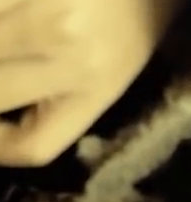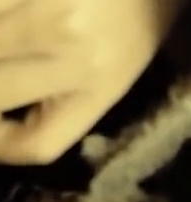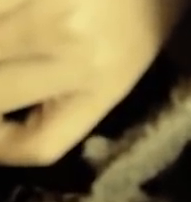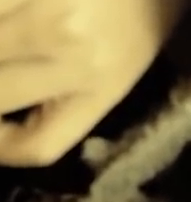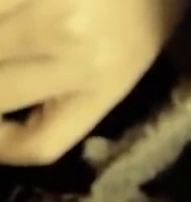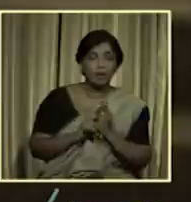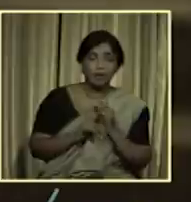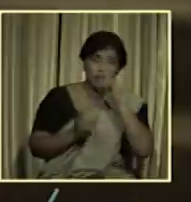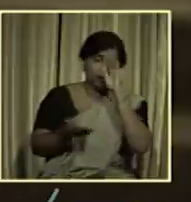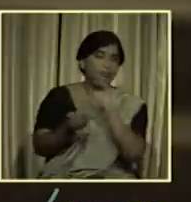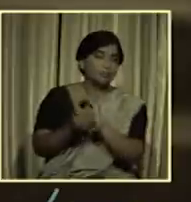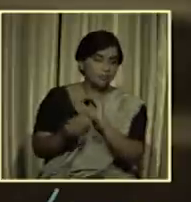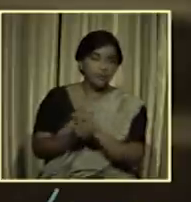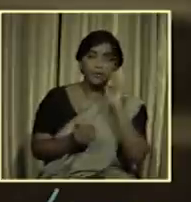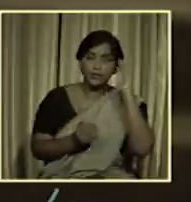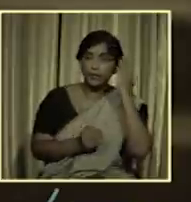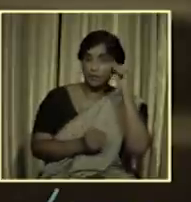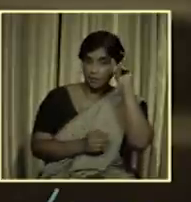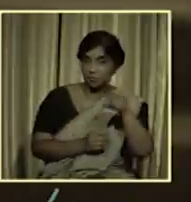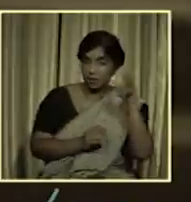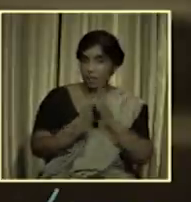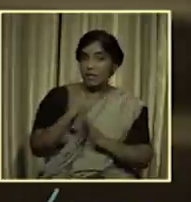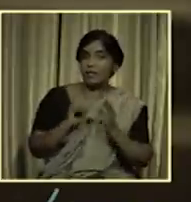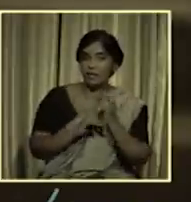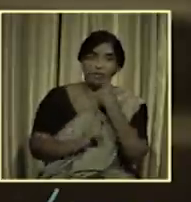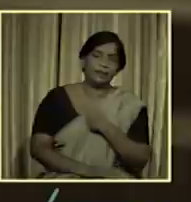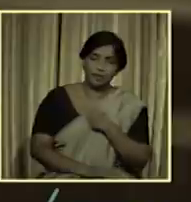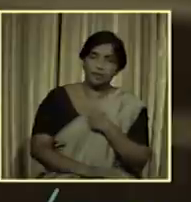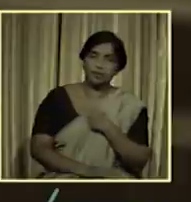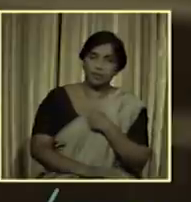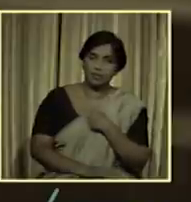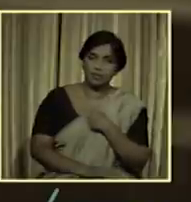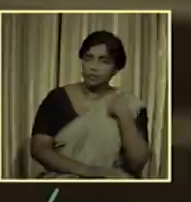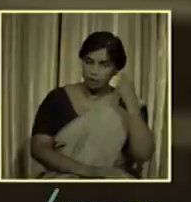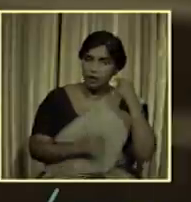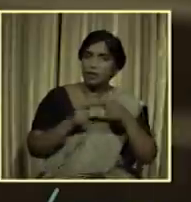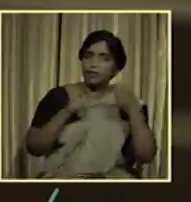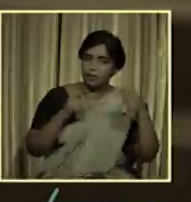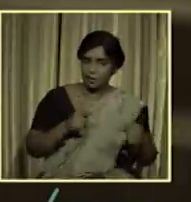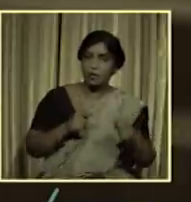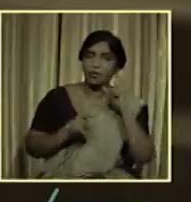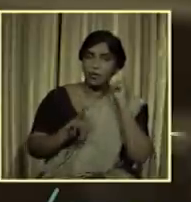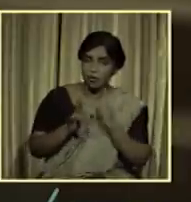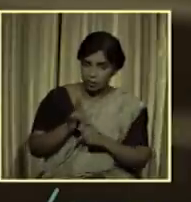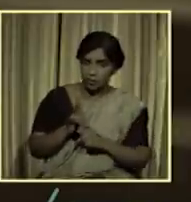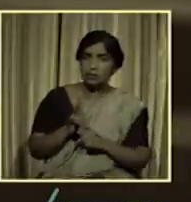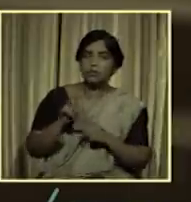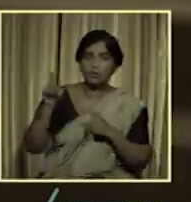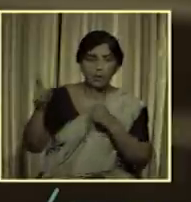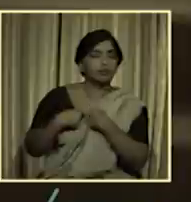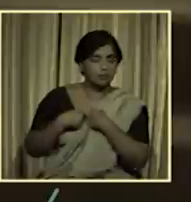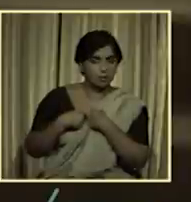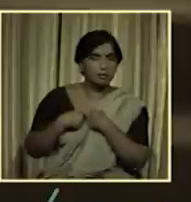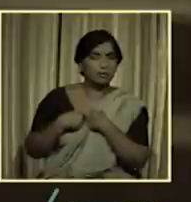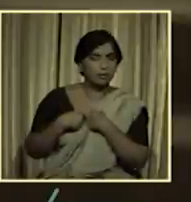රටේ ඉන්නවද කියලා ප්‍රසන්න පුළුවන් නම් හොයලා ඒ අම්මලගේ දරුවන්ට බත් ඉල්ලනකොට හාල් කිලෝ 10ක් 15ක් ගෙදරට ගිහින්